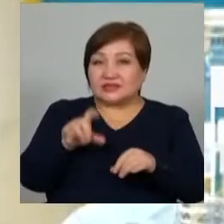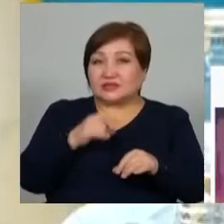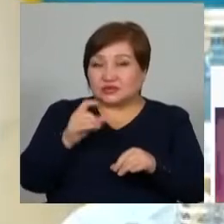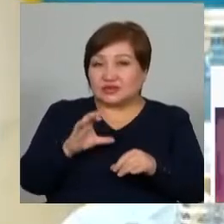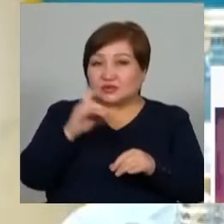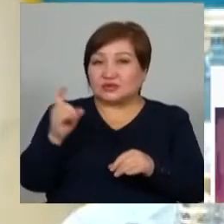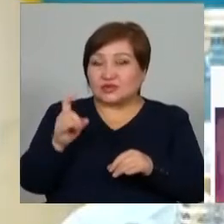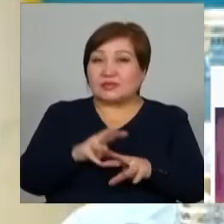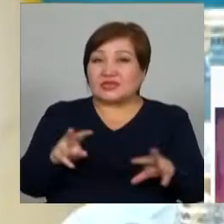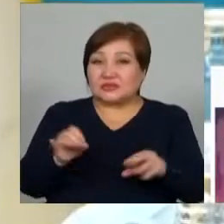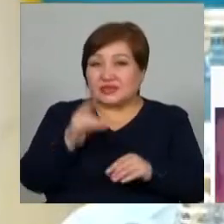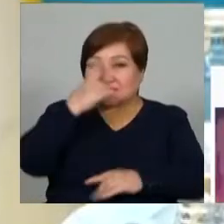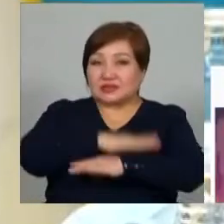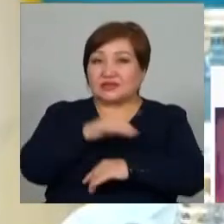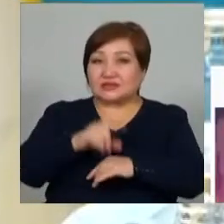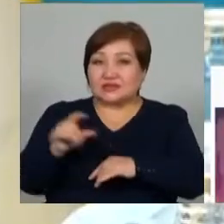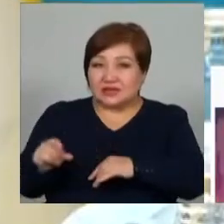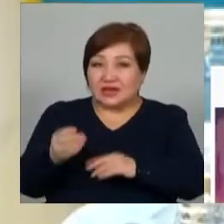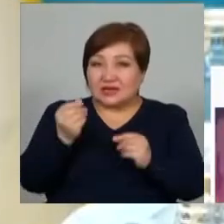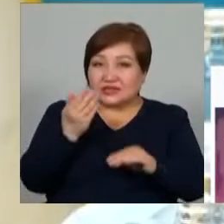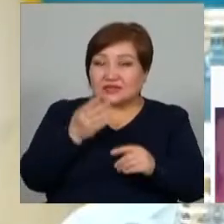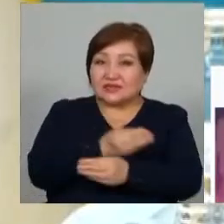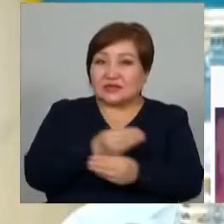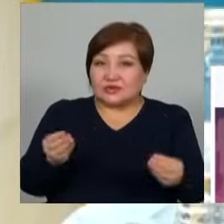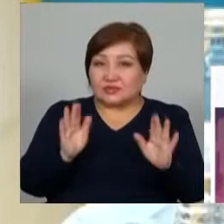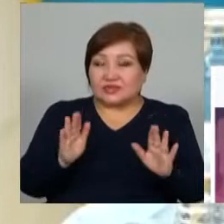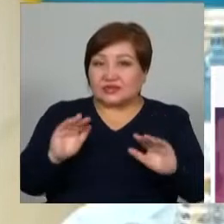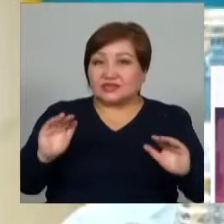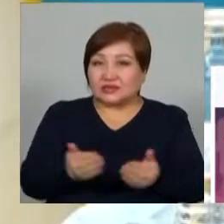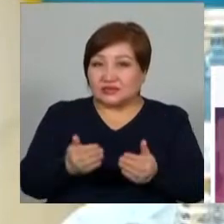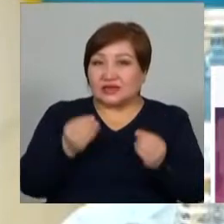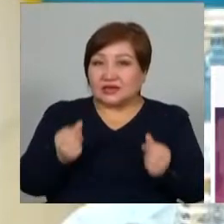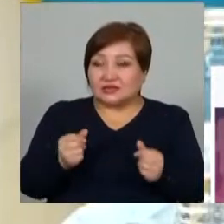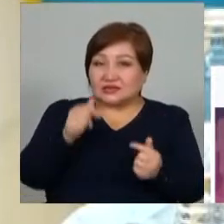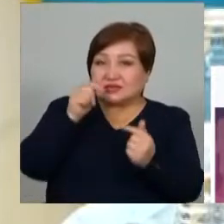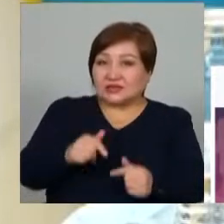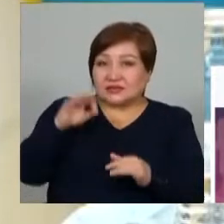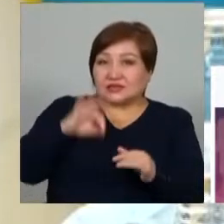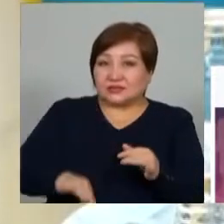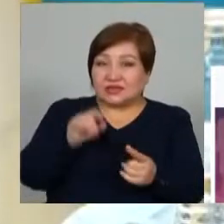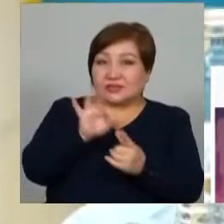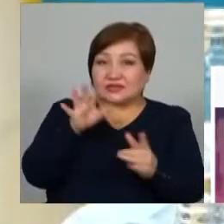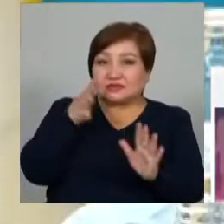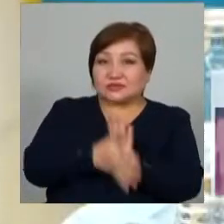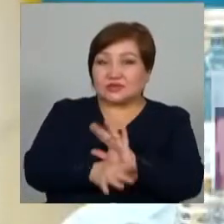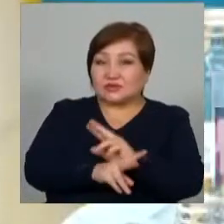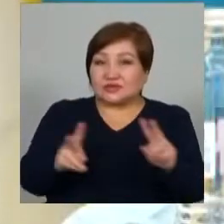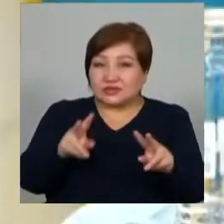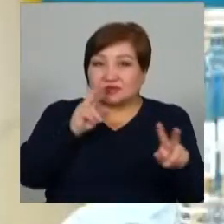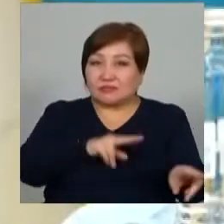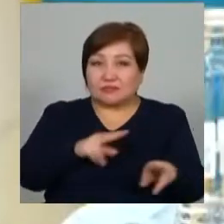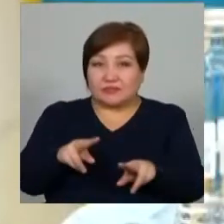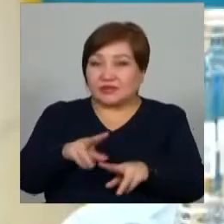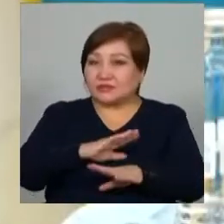қызу талқылап жатыр. Бірден айтайын, утиль алымы қайта қаралады. Бірақ шектен шығуға жол бермеу керек. Автоөнеркәсіпті дамытуға жұмсалған